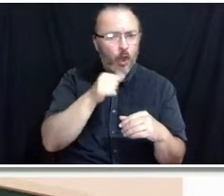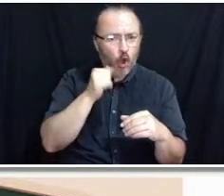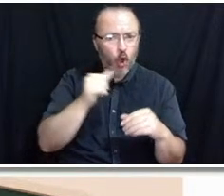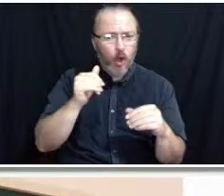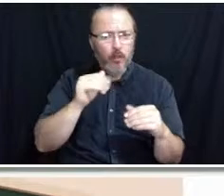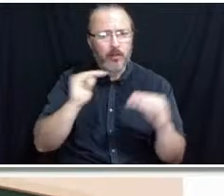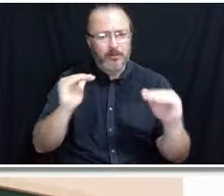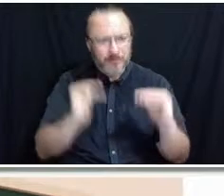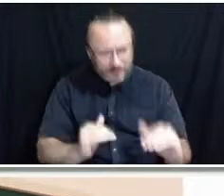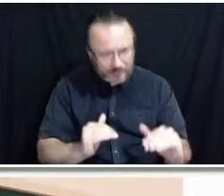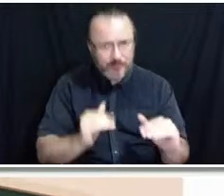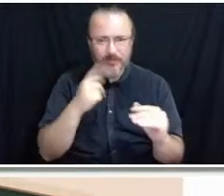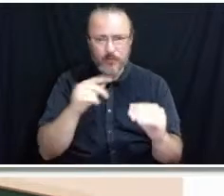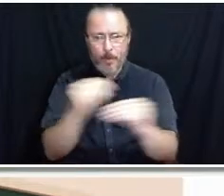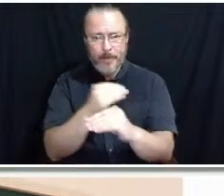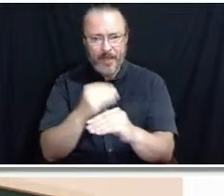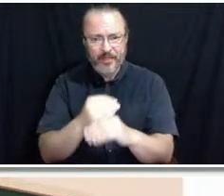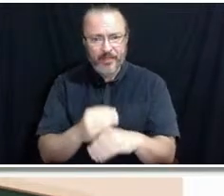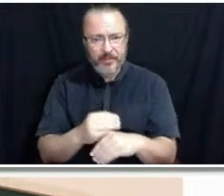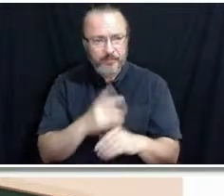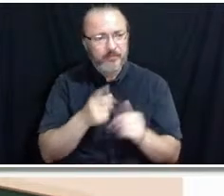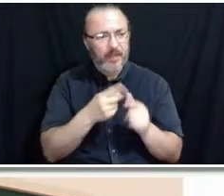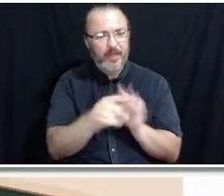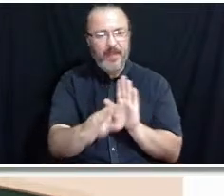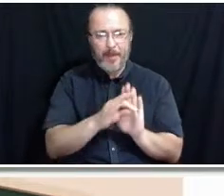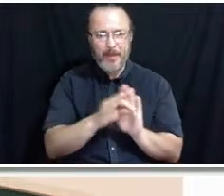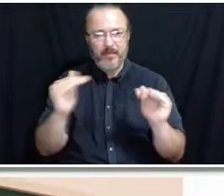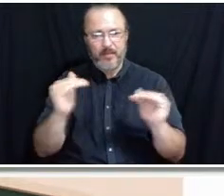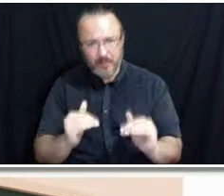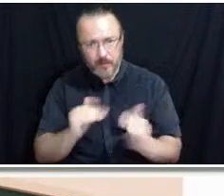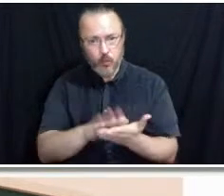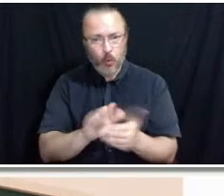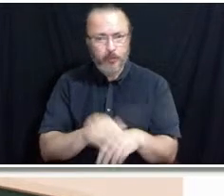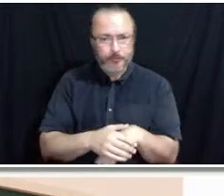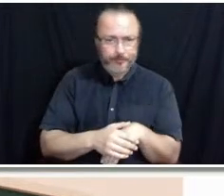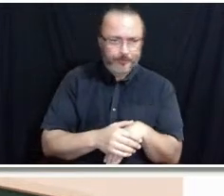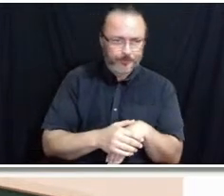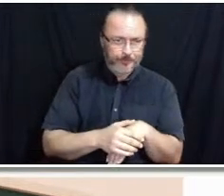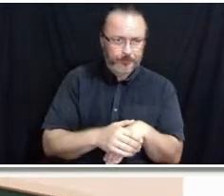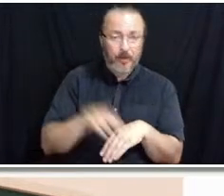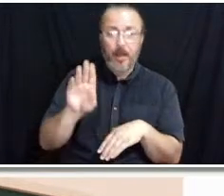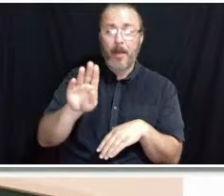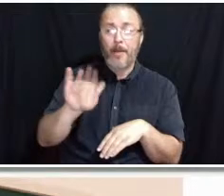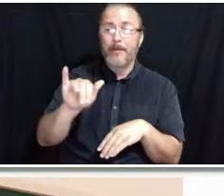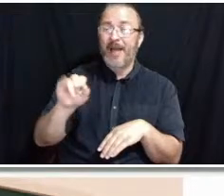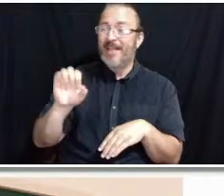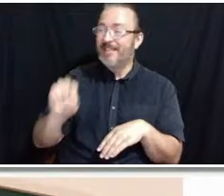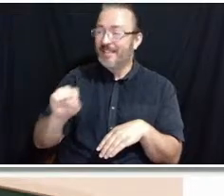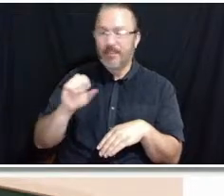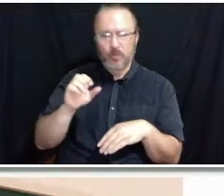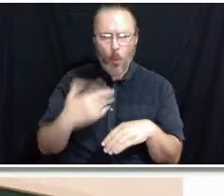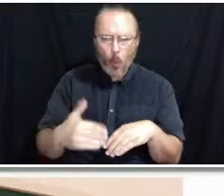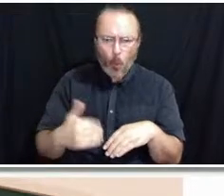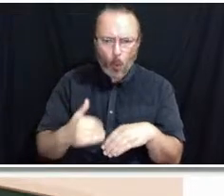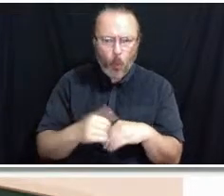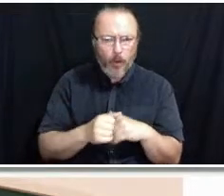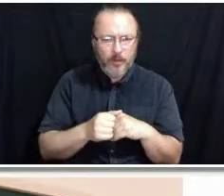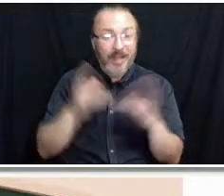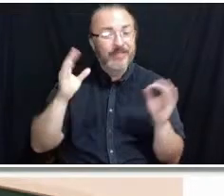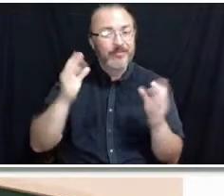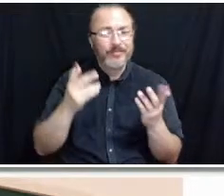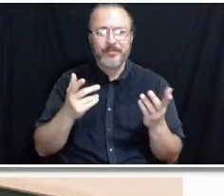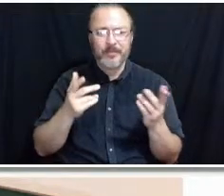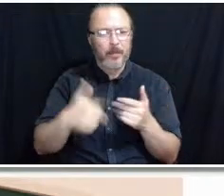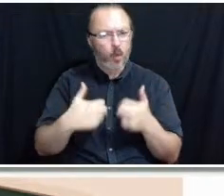en mathématiques si les enseignants avaient des préjugés. Ces partis pris, préjugés nuisent à l'apprentissage des élèves et donc l'éducation